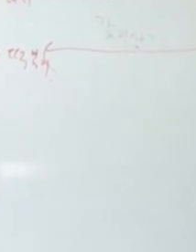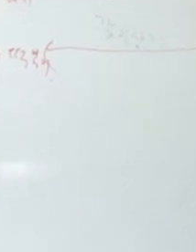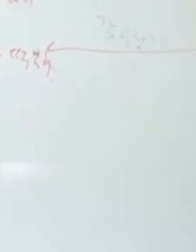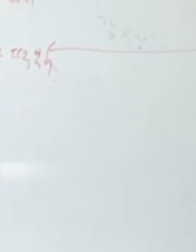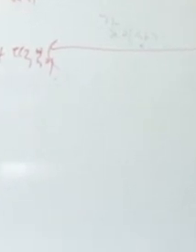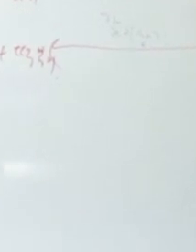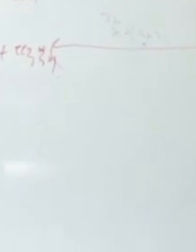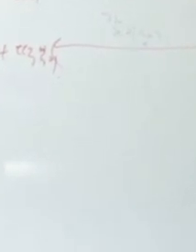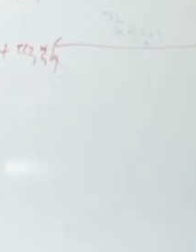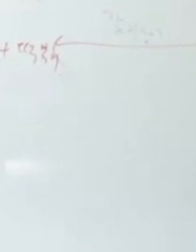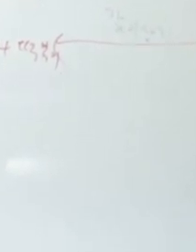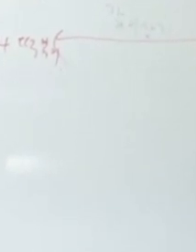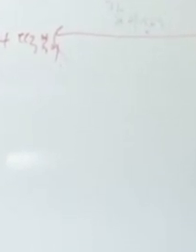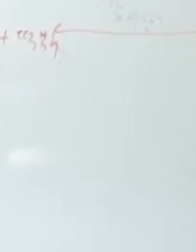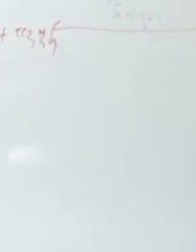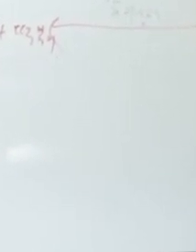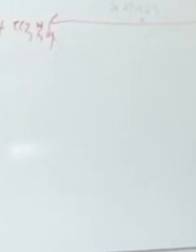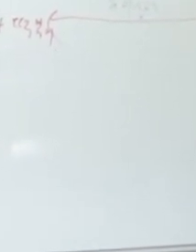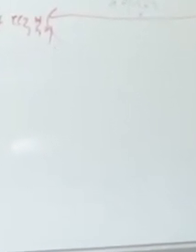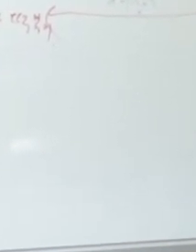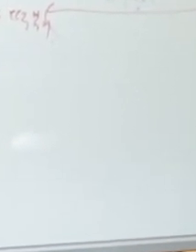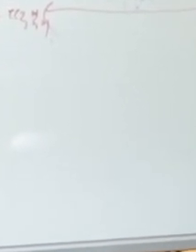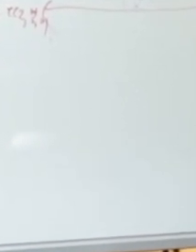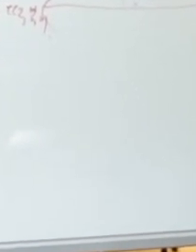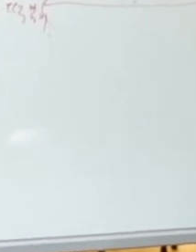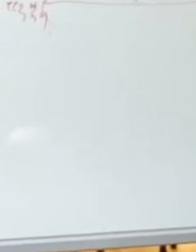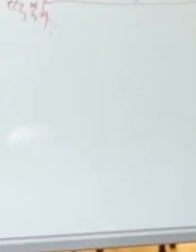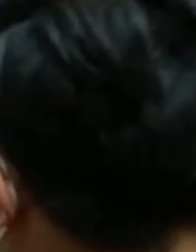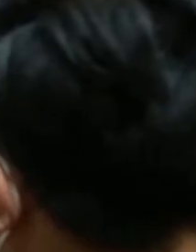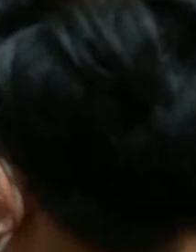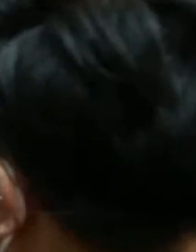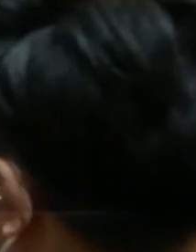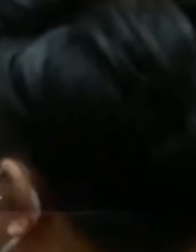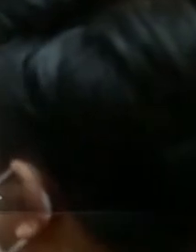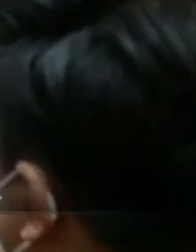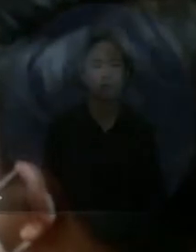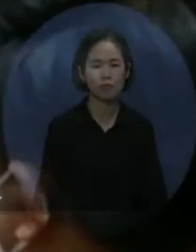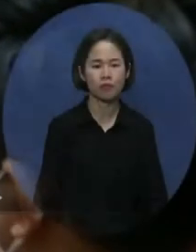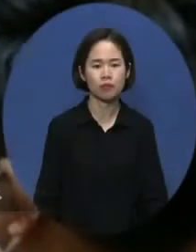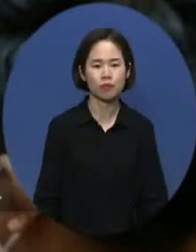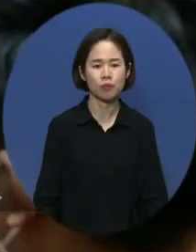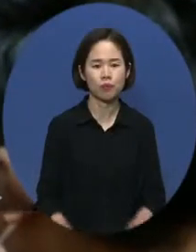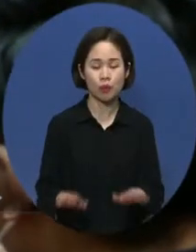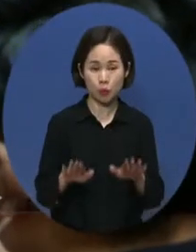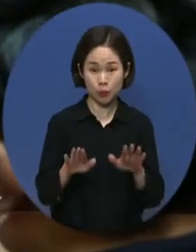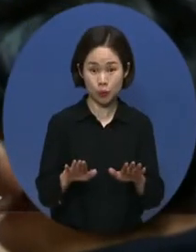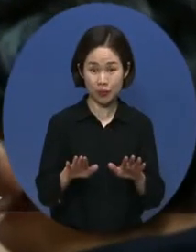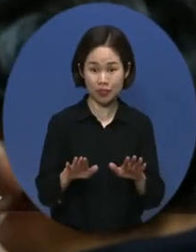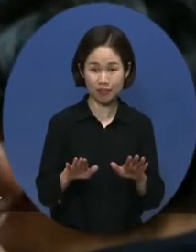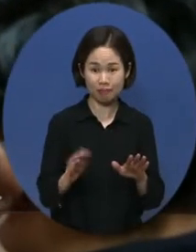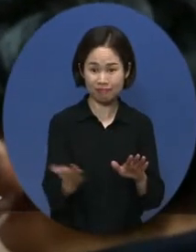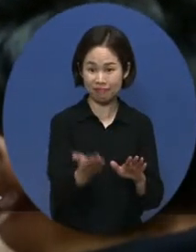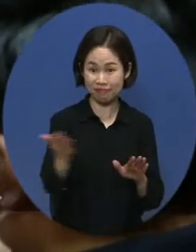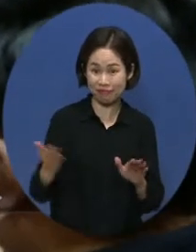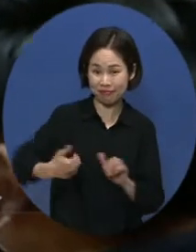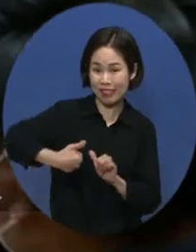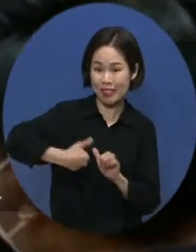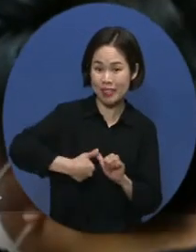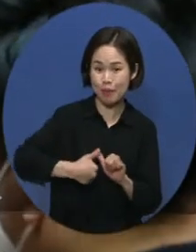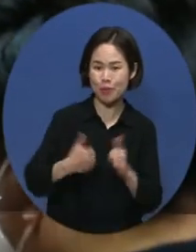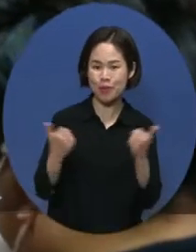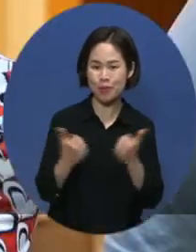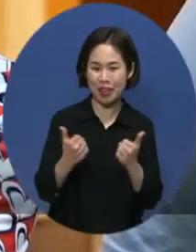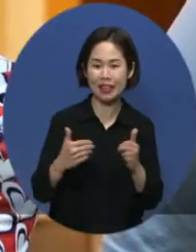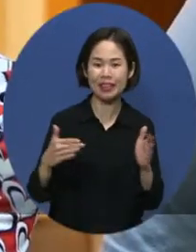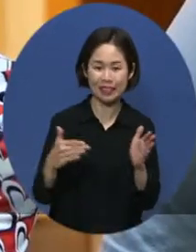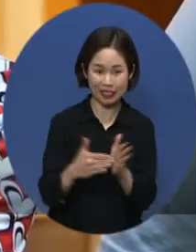찌개 두부 찜 좋아요. 자 오늘 이제 이 끝났어요. 하나가